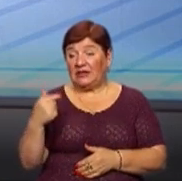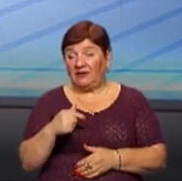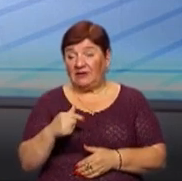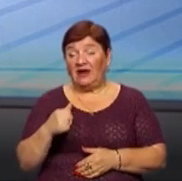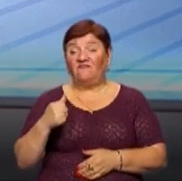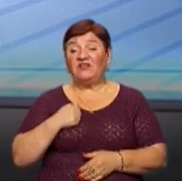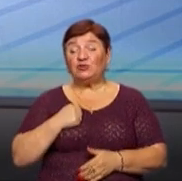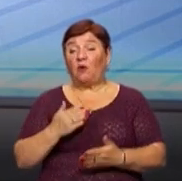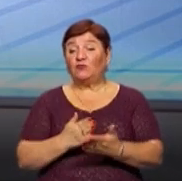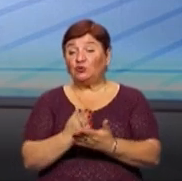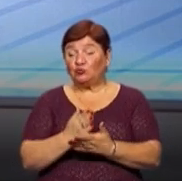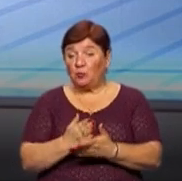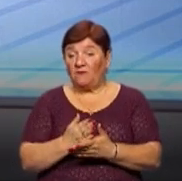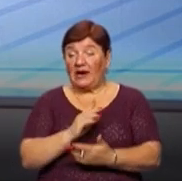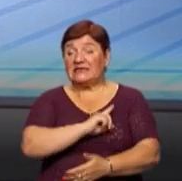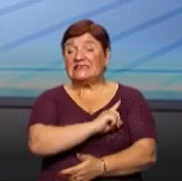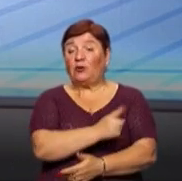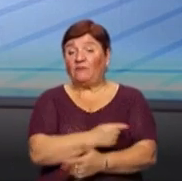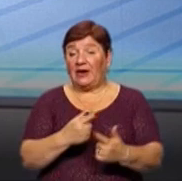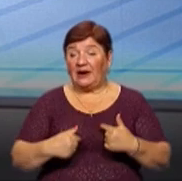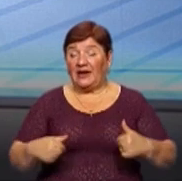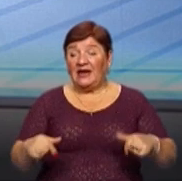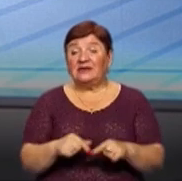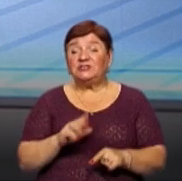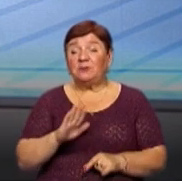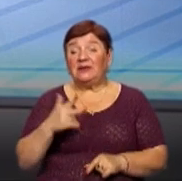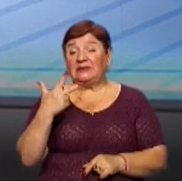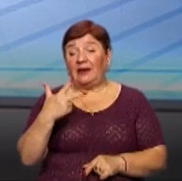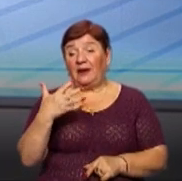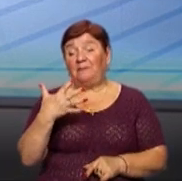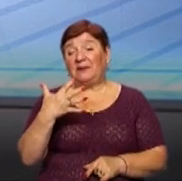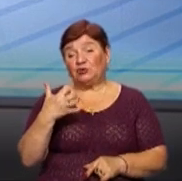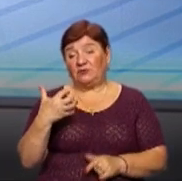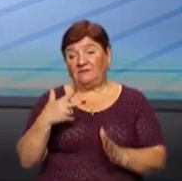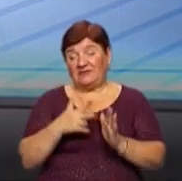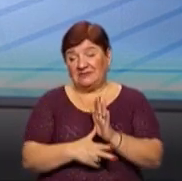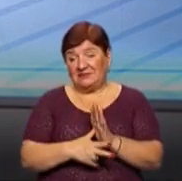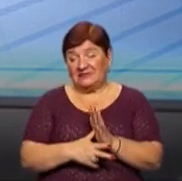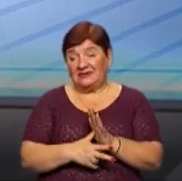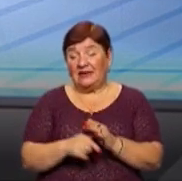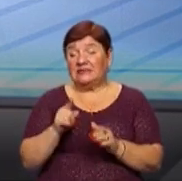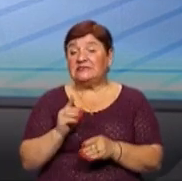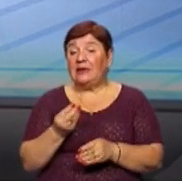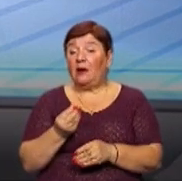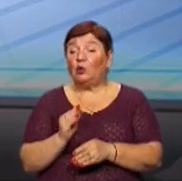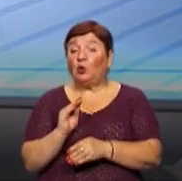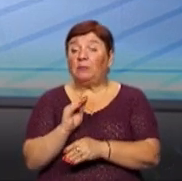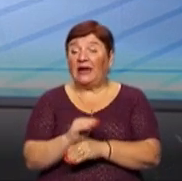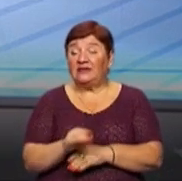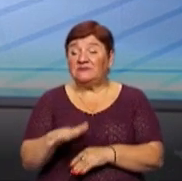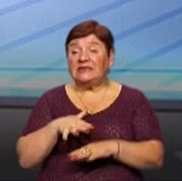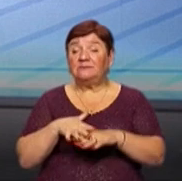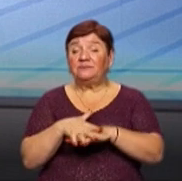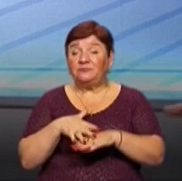пенсіонер, військовослужбовець або силових структур не має мати менший розмір пенсії, ніж 3580. Ці доплати, ми зараз всі нарахування